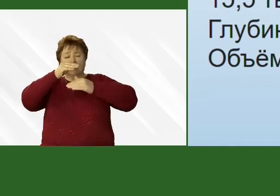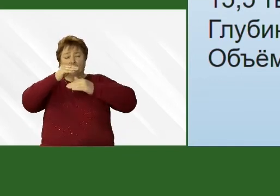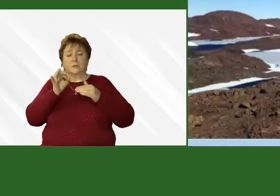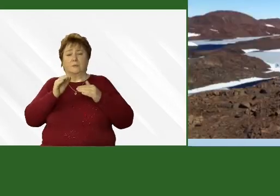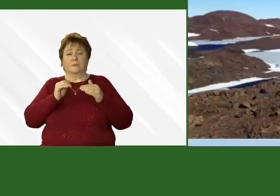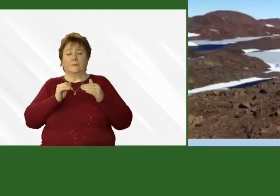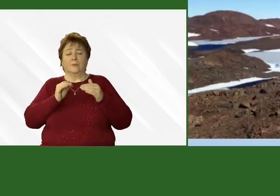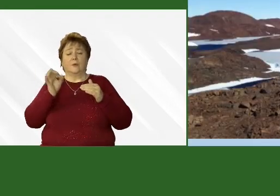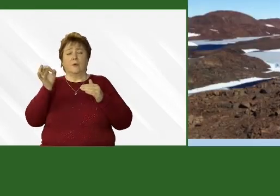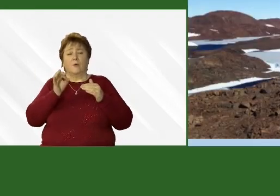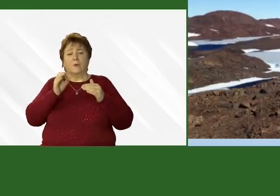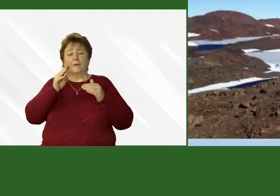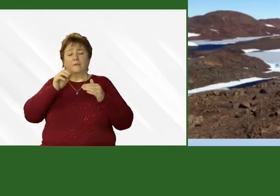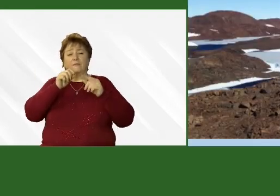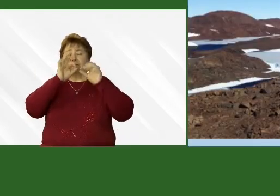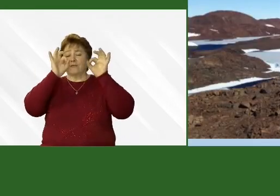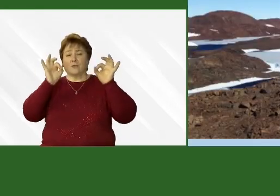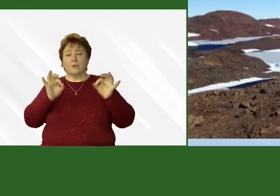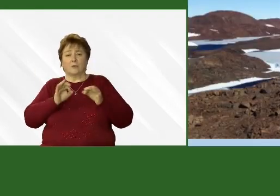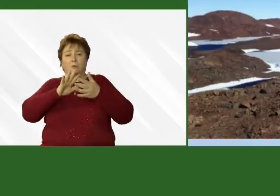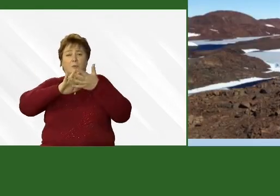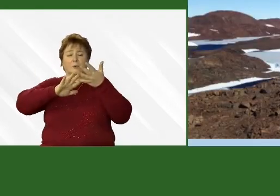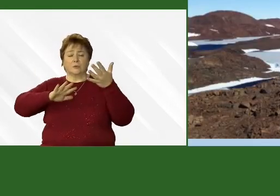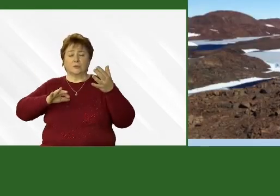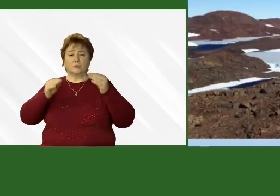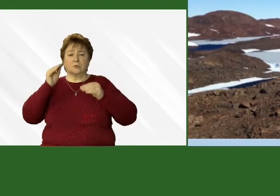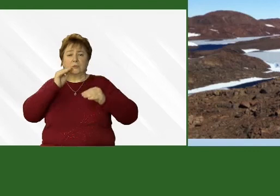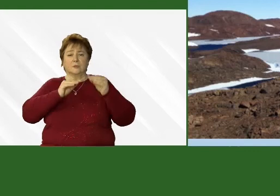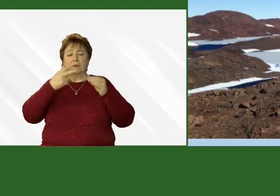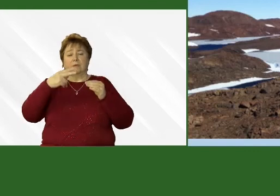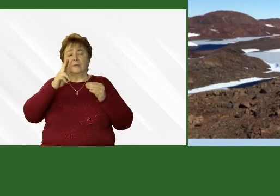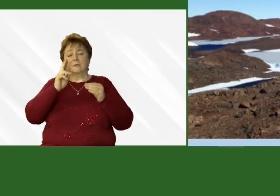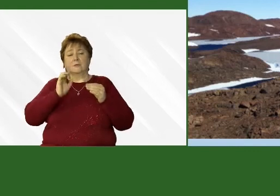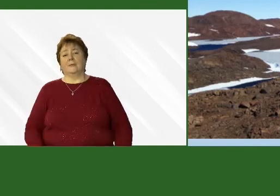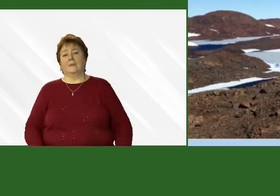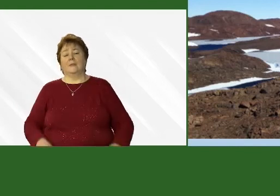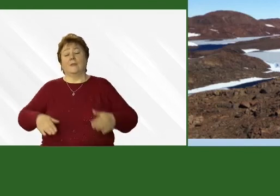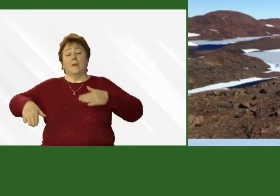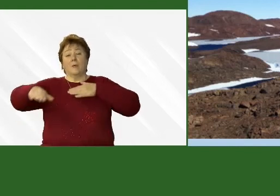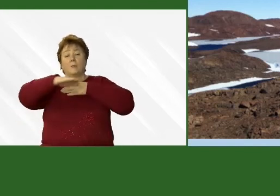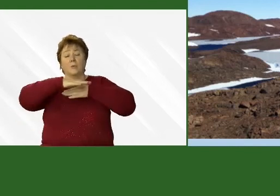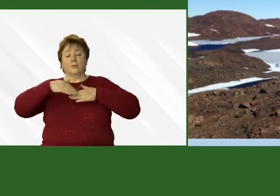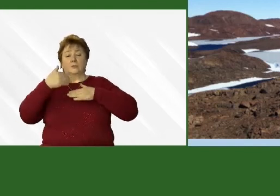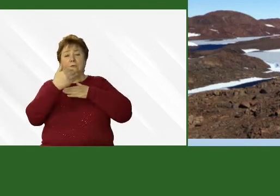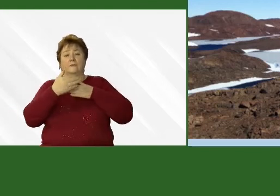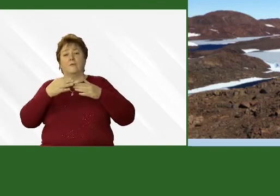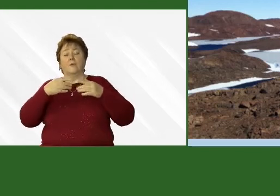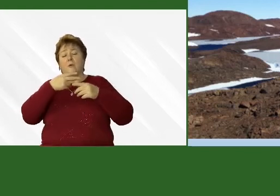ним. Озеро фигурное, его протяженность составляет 20 километров, площадь его